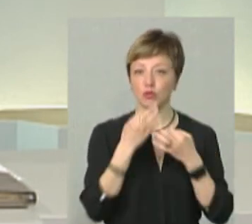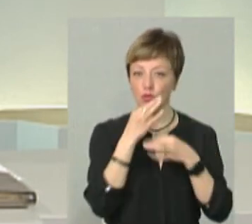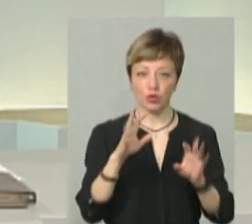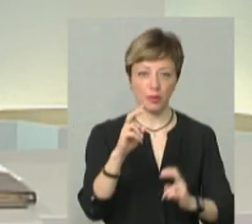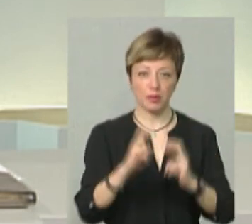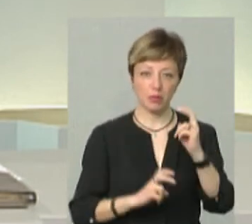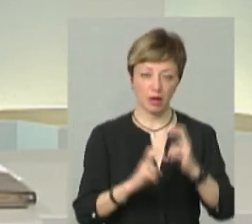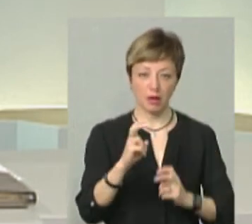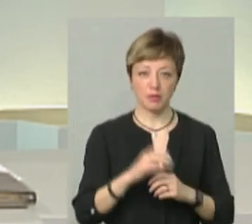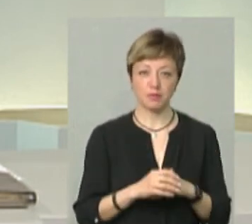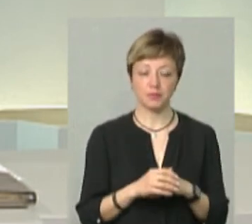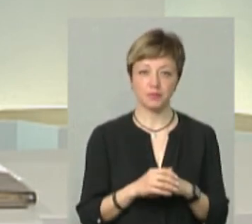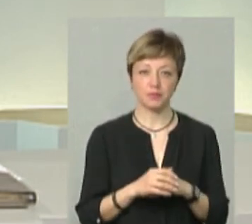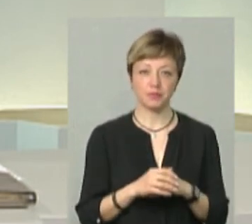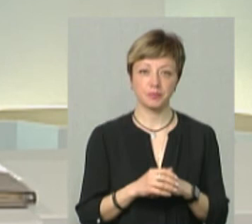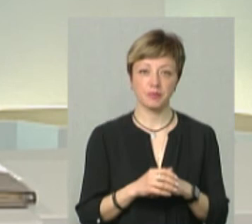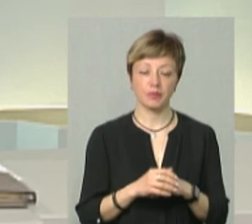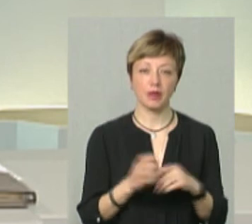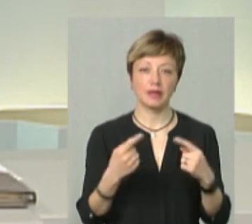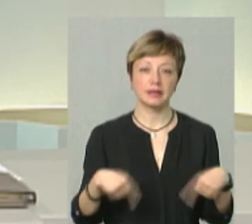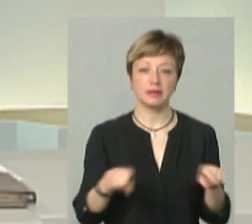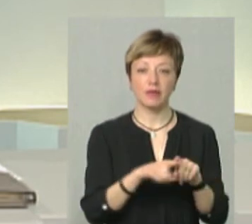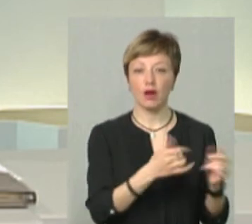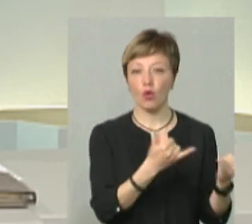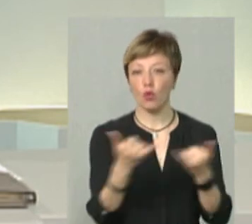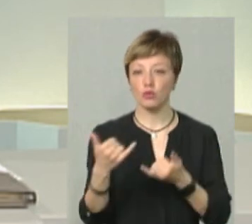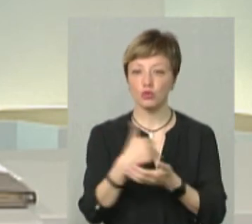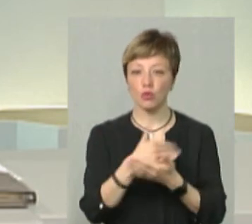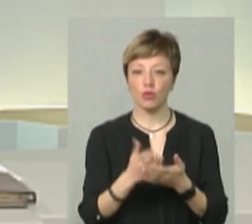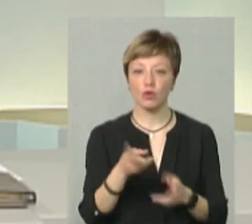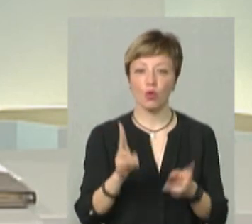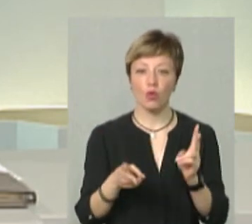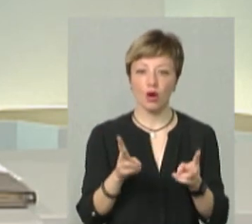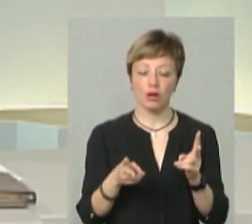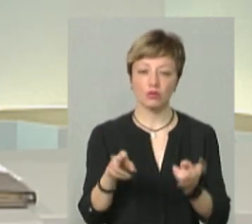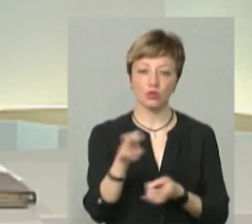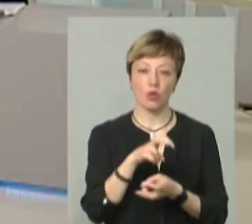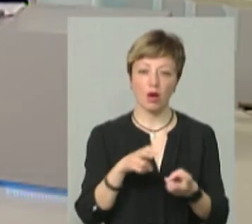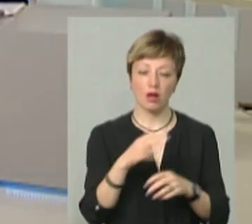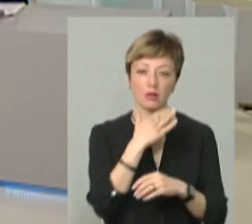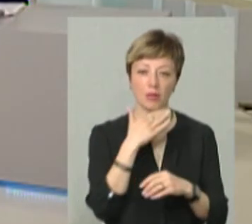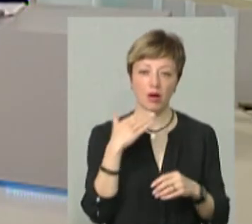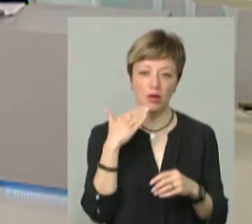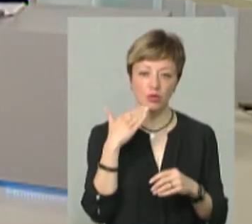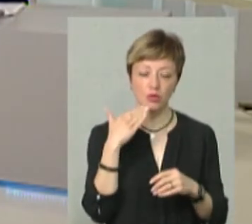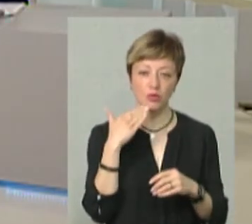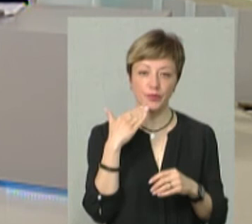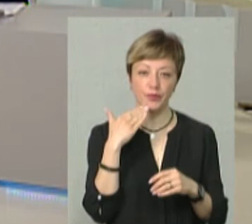будь-яких підприємств. Потім де сфера обслуговування, кухарів шукали досить так багато,